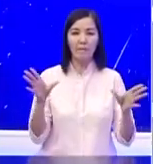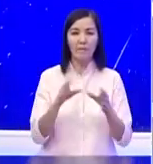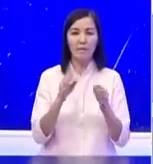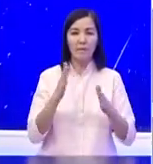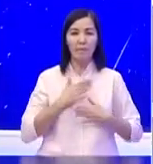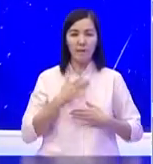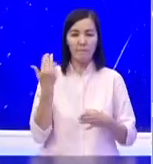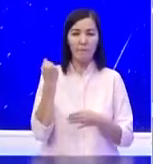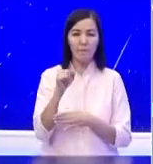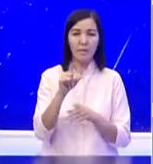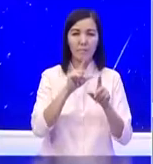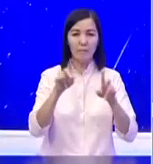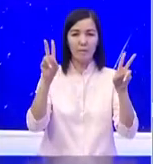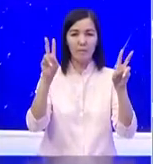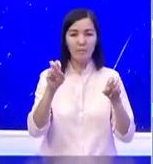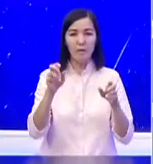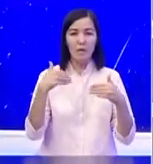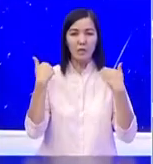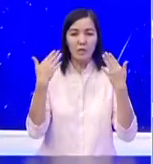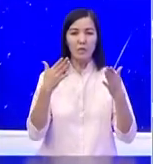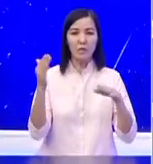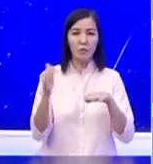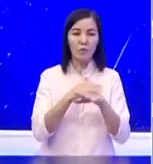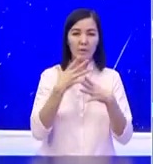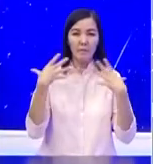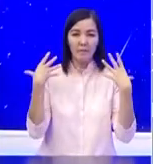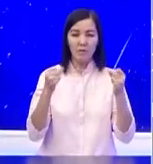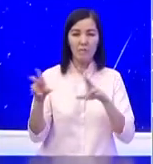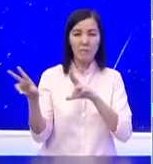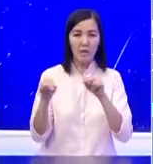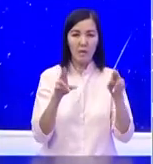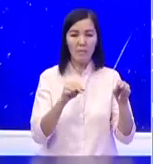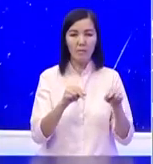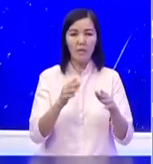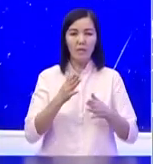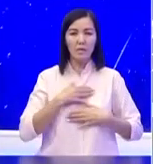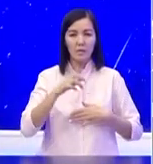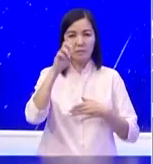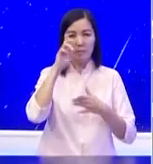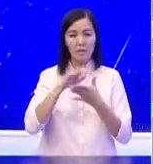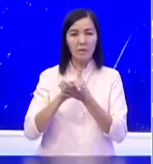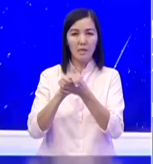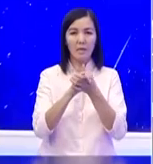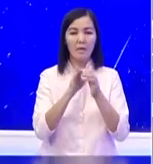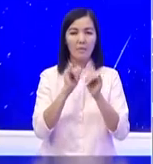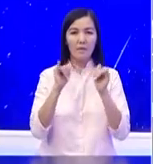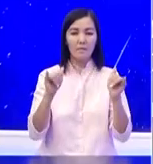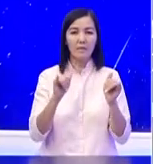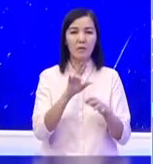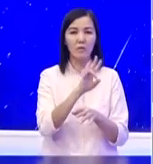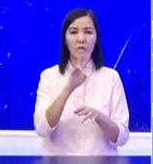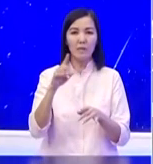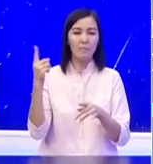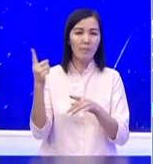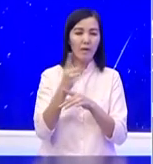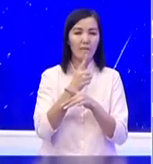победим. Вот наш лозунг. Желаю всем соотечественникам доброго здоровья и благополучия, а нашей стране мира и процветания. Нурсултан Назарбаев, первый